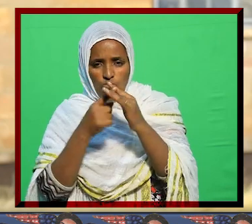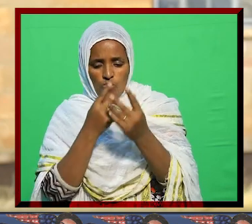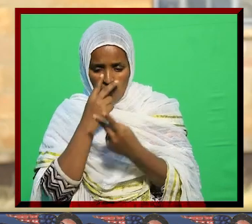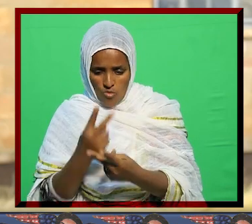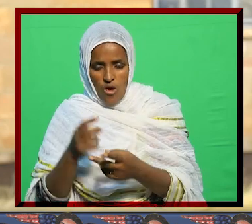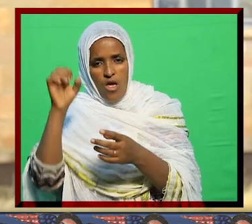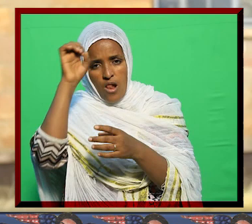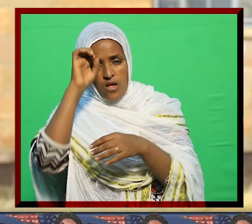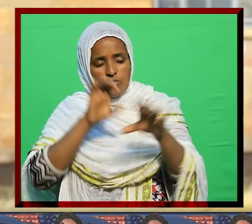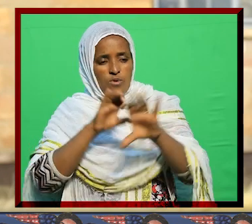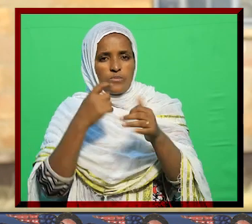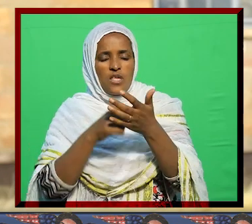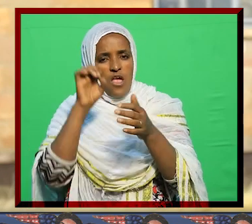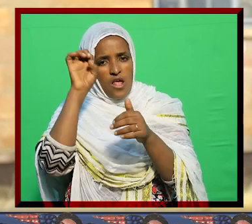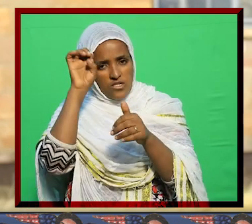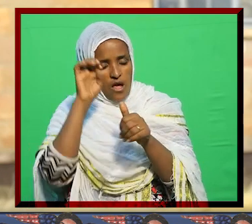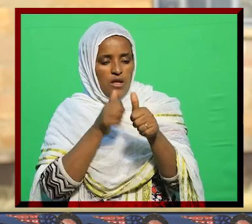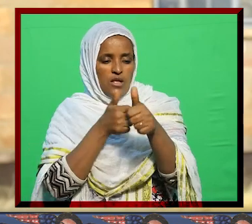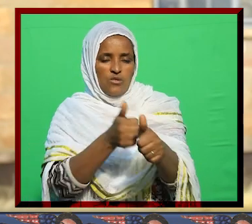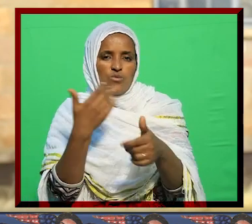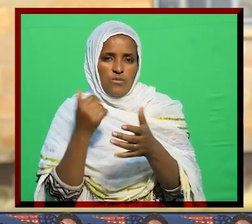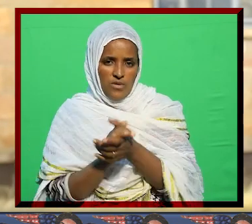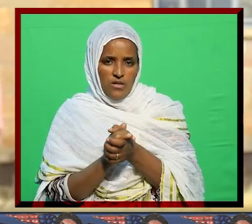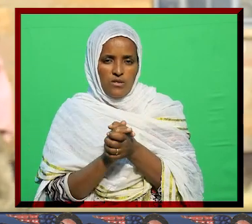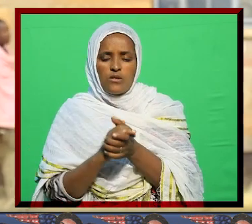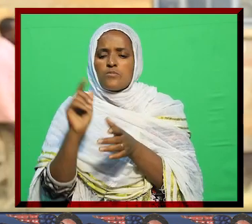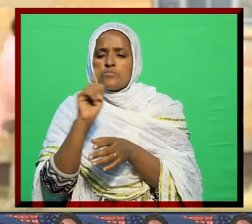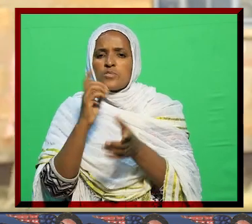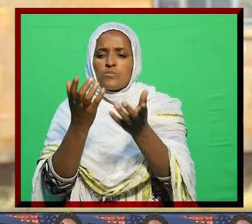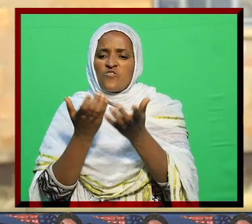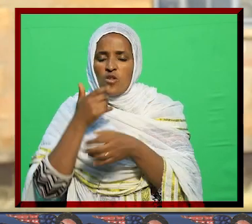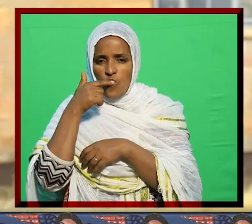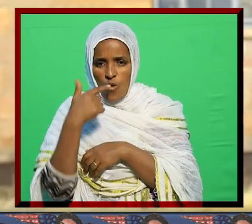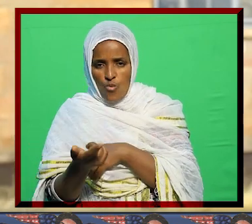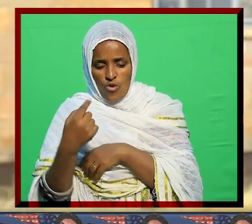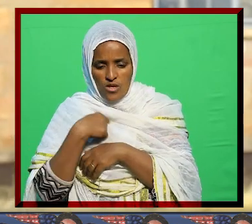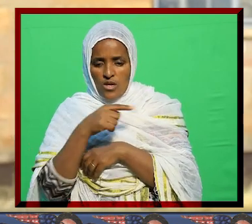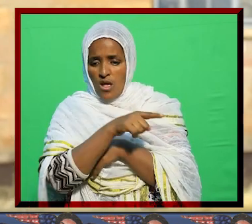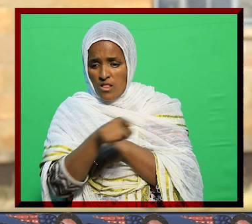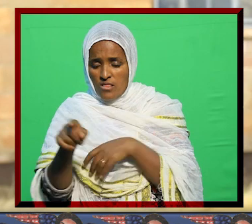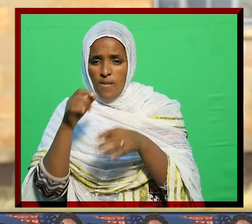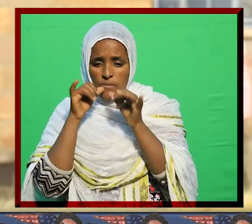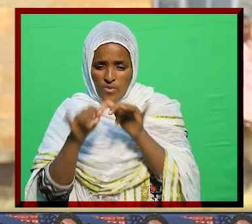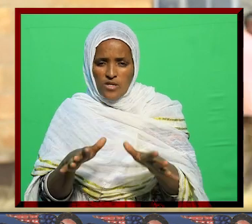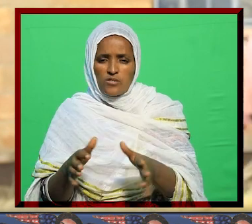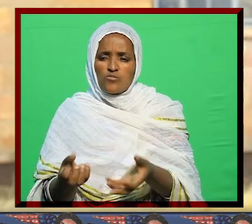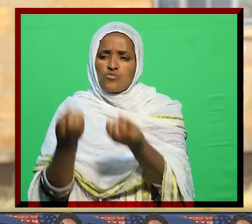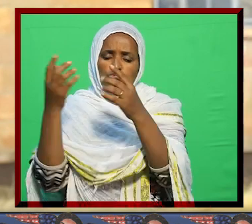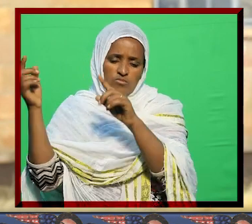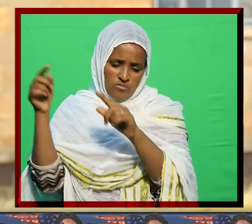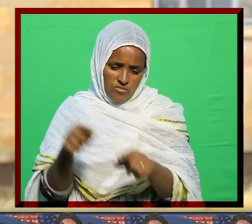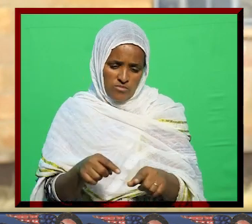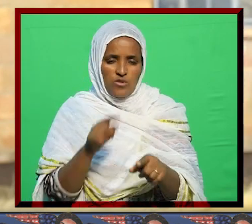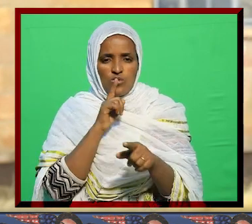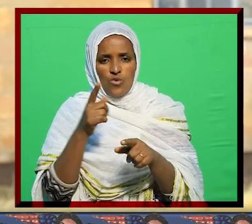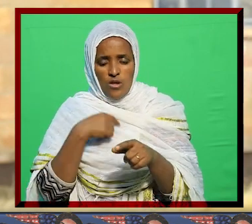ጀምሮ ብንመለከተው ኤልያስ በሚያደርግበት ጊዜ ኤልሳ ይከተለው ነበረ። ምንድን ነው የምትፈልገው አለው። እኔ የአንተ በረከት እጽፍ ድርብ ሆኖ